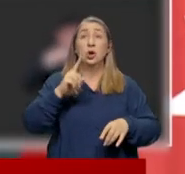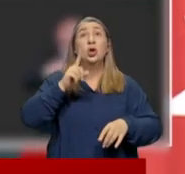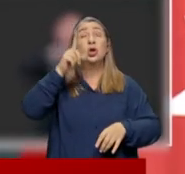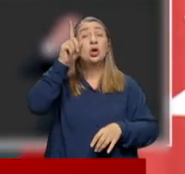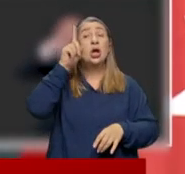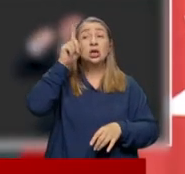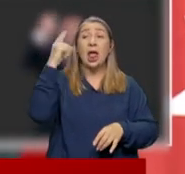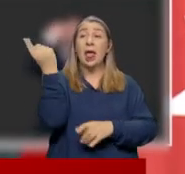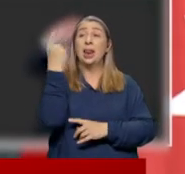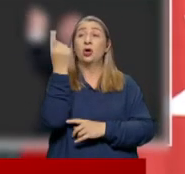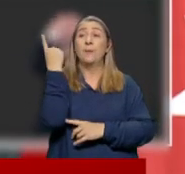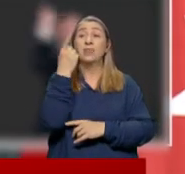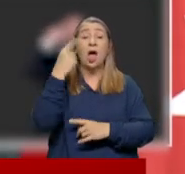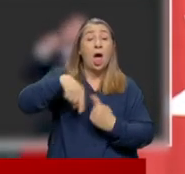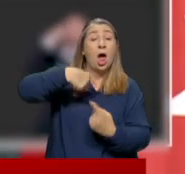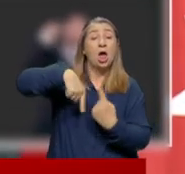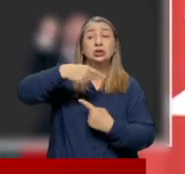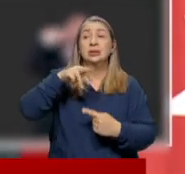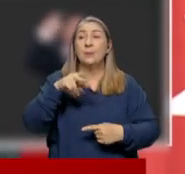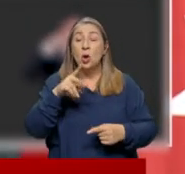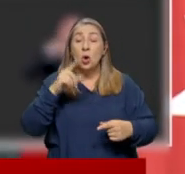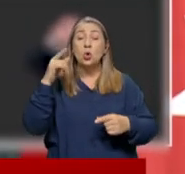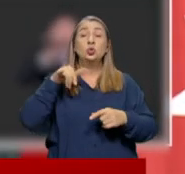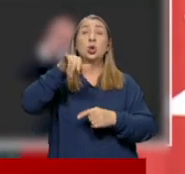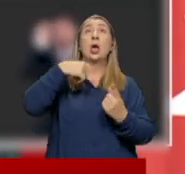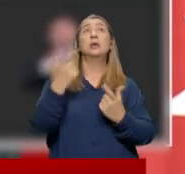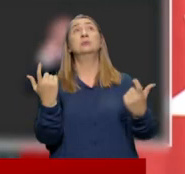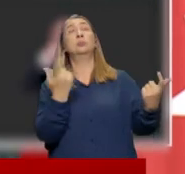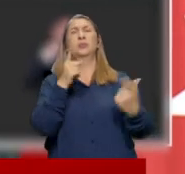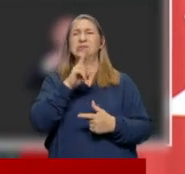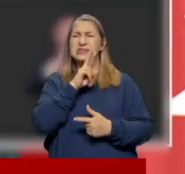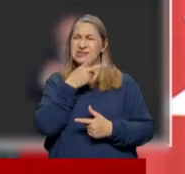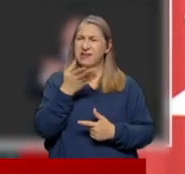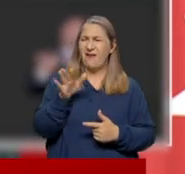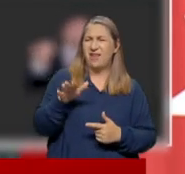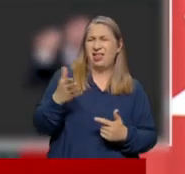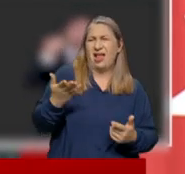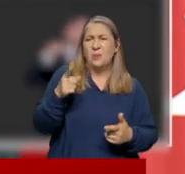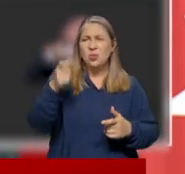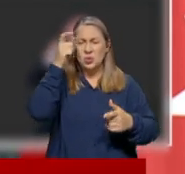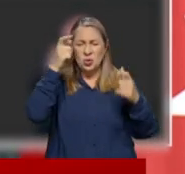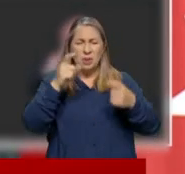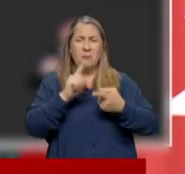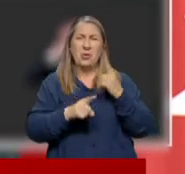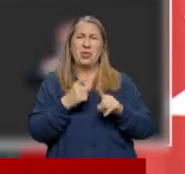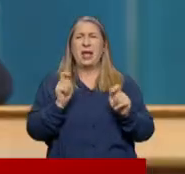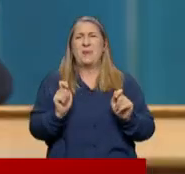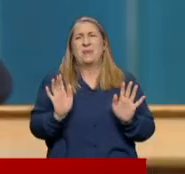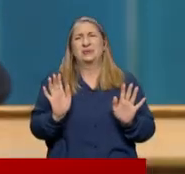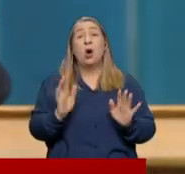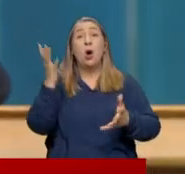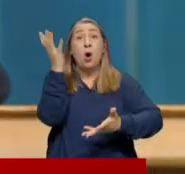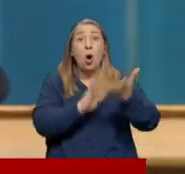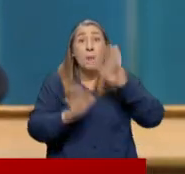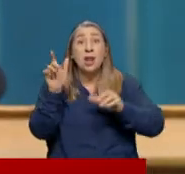gökyüzünde helikopter arayışı gibi uçak arayışı gibi bu tür Zavallı larla bu ülkede siyaset yapılmaz